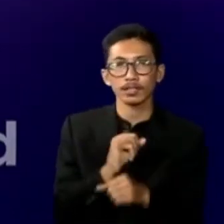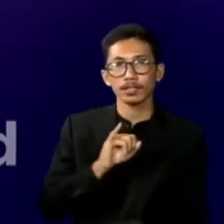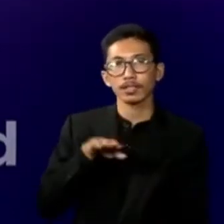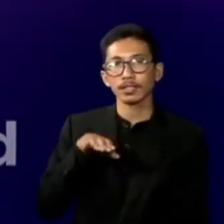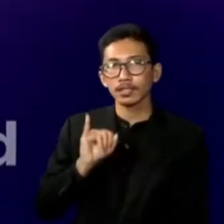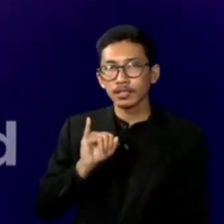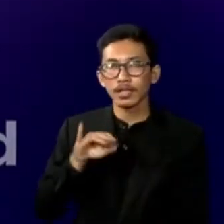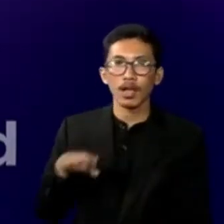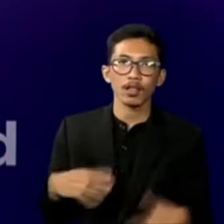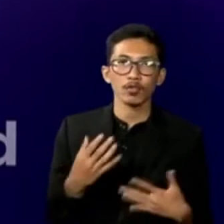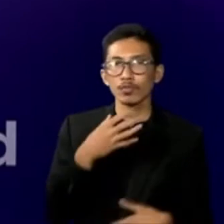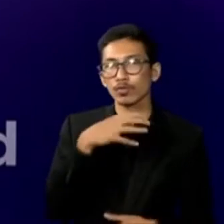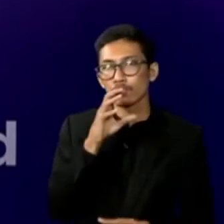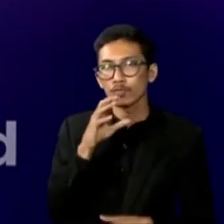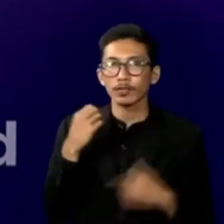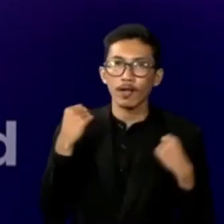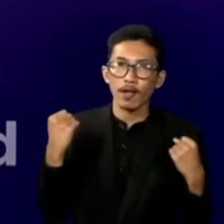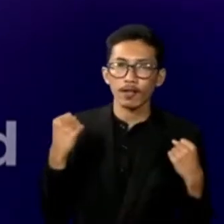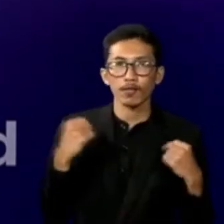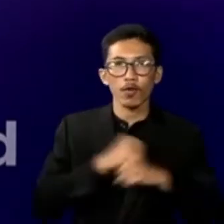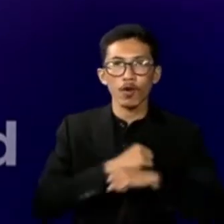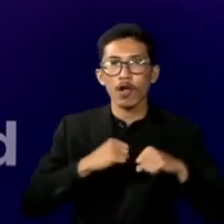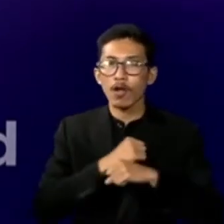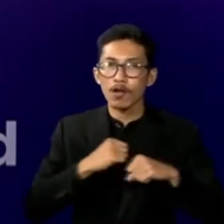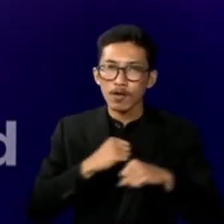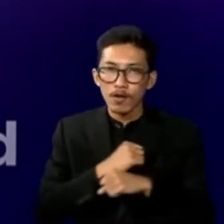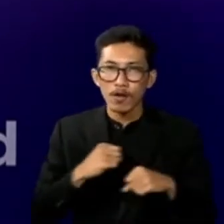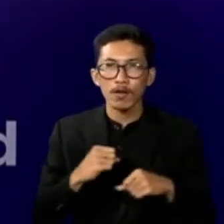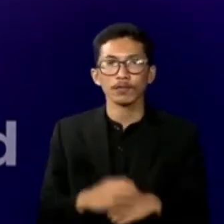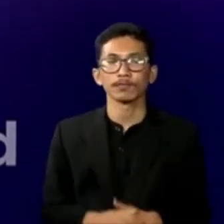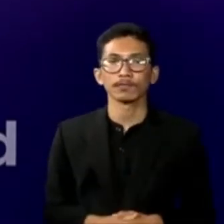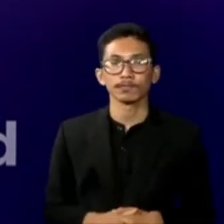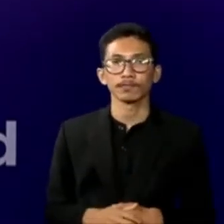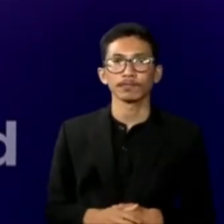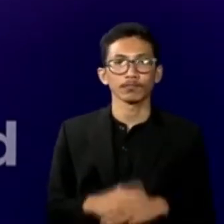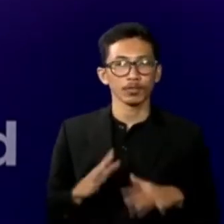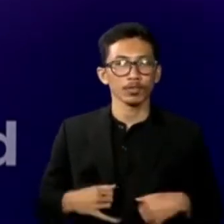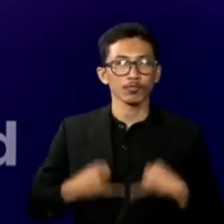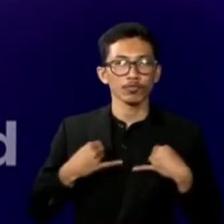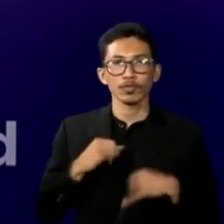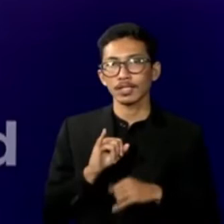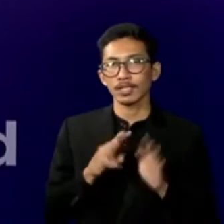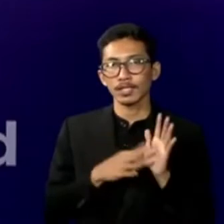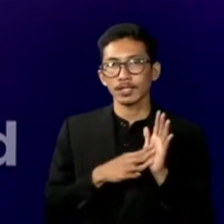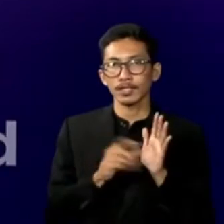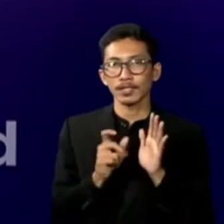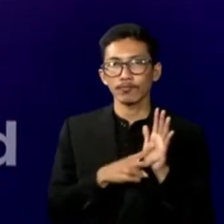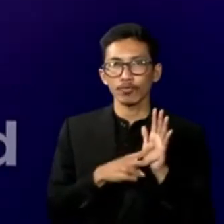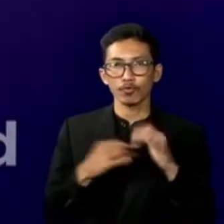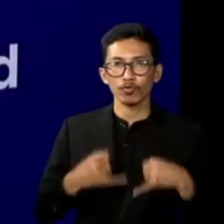obat-obat atau apa namanya ya obat-obat untuk meningkatkan daya tahan tubuhnya